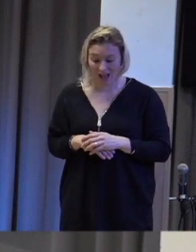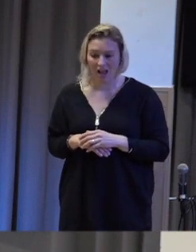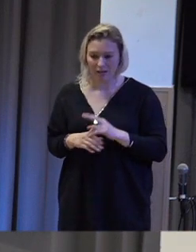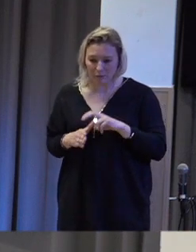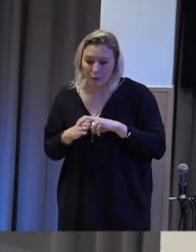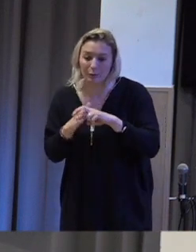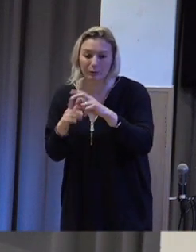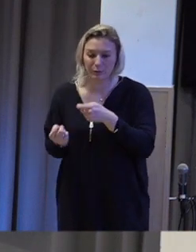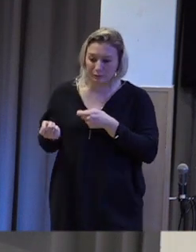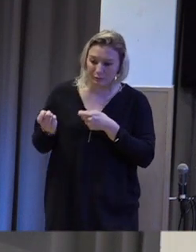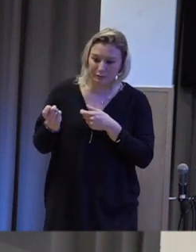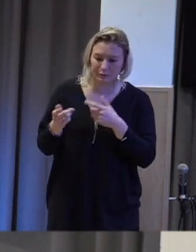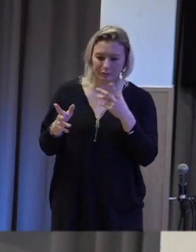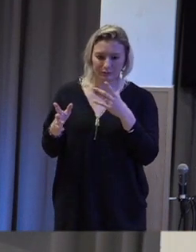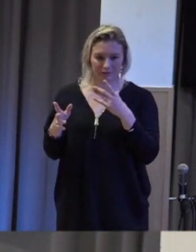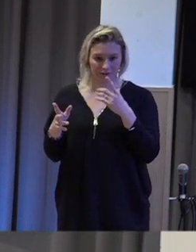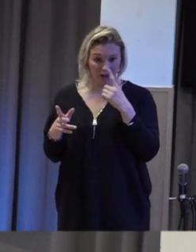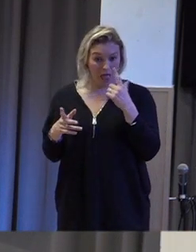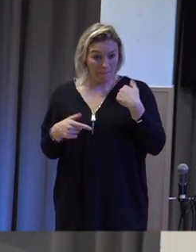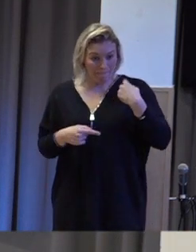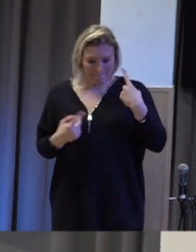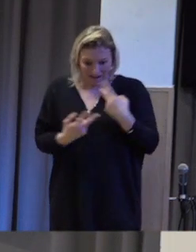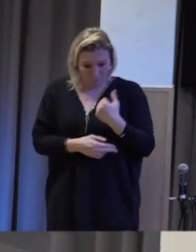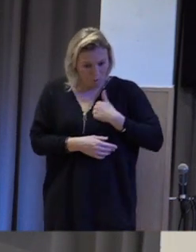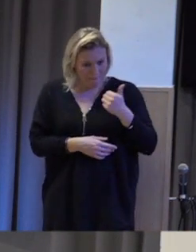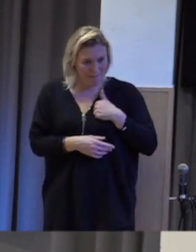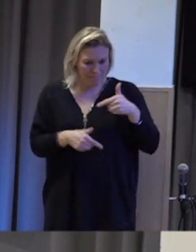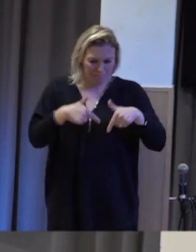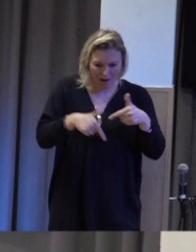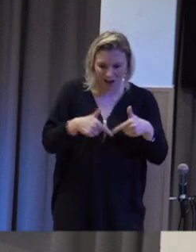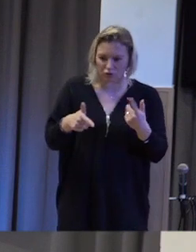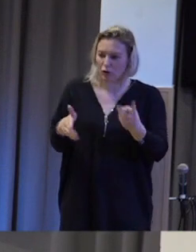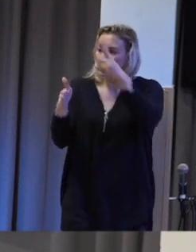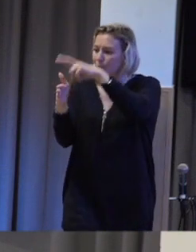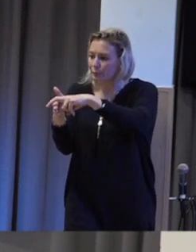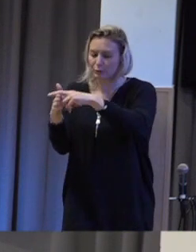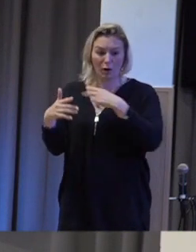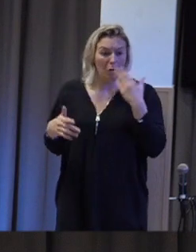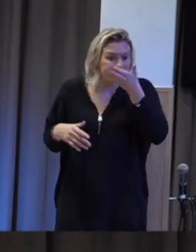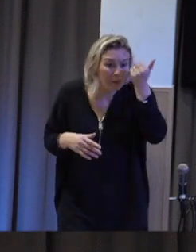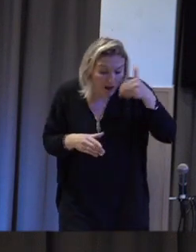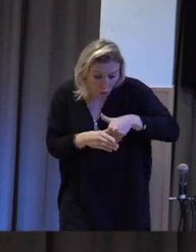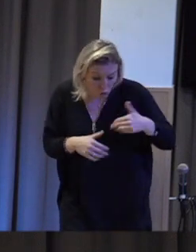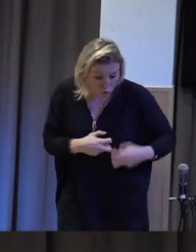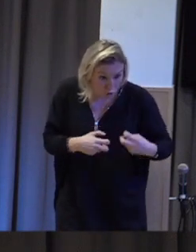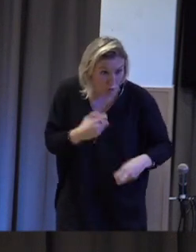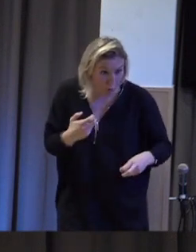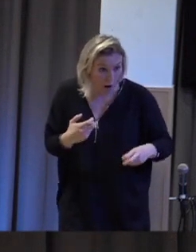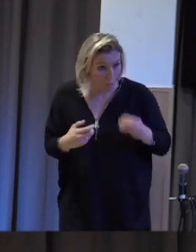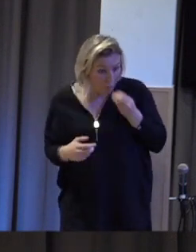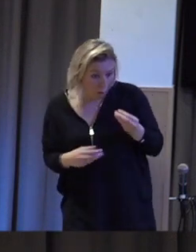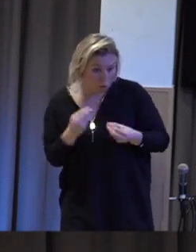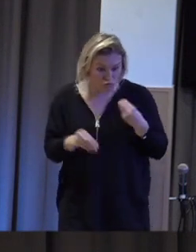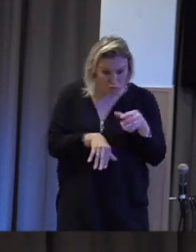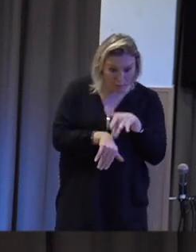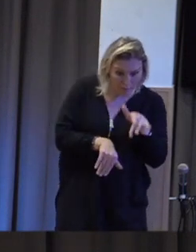louer une monture. En faisant cela, il se privait. Il se privait lui-même parce qu'il ne sait pas s'il avait des chaussures pour la marche puisqu'il avait une monture. Et c'est